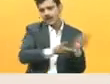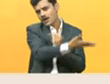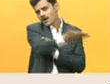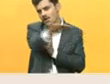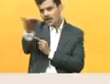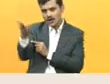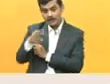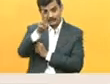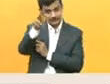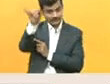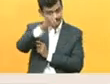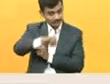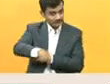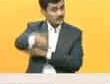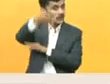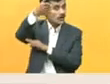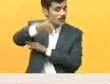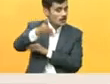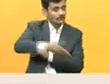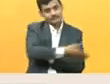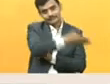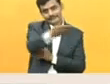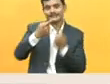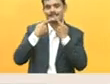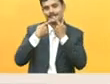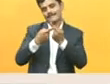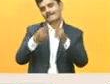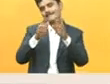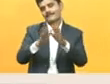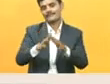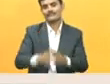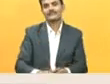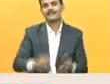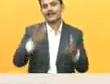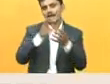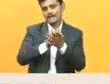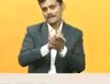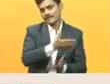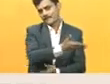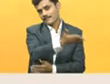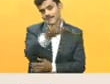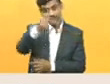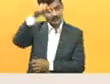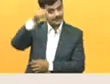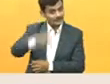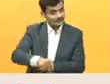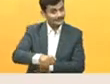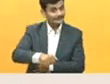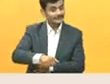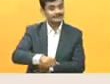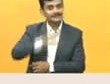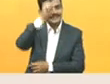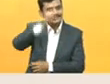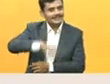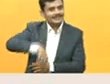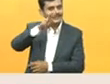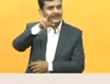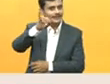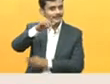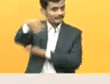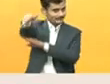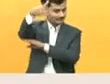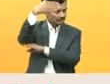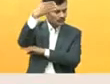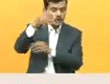गणतंत्र दिवस की अग्रिम शुभकामनाएं देता हूं। साथियों, इस बार का गणतंत्र दिवस